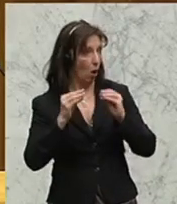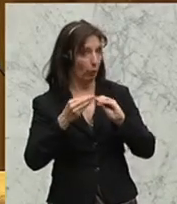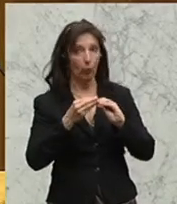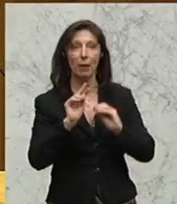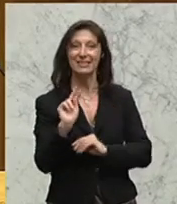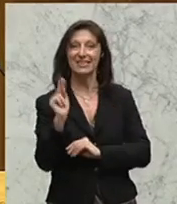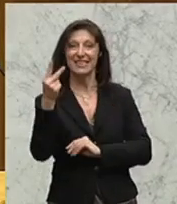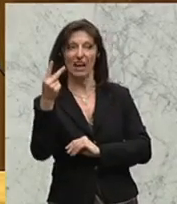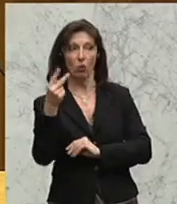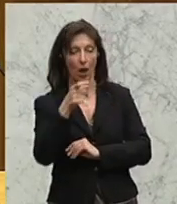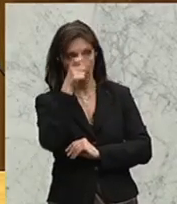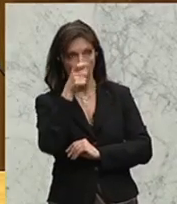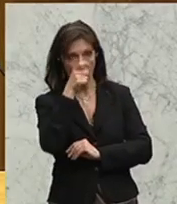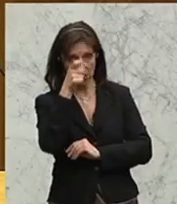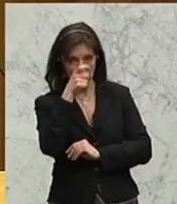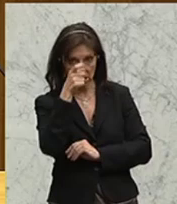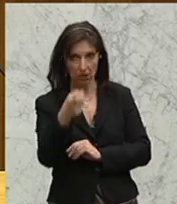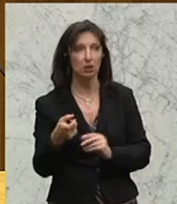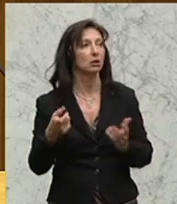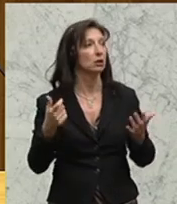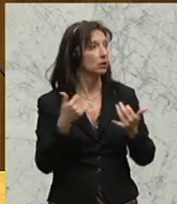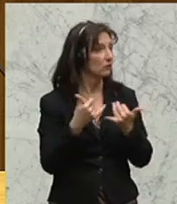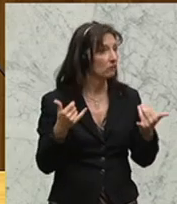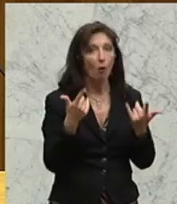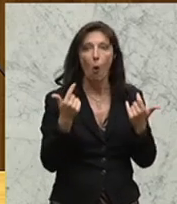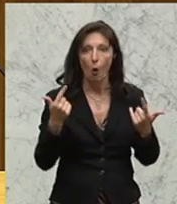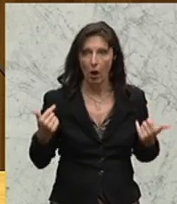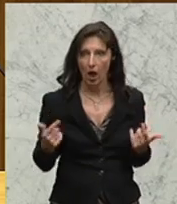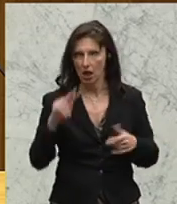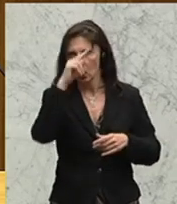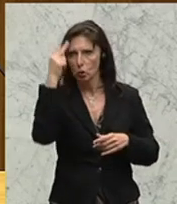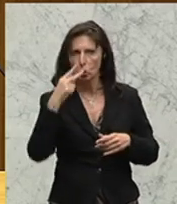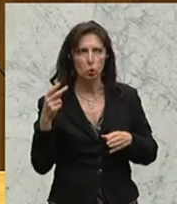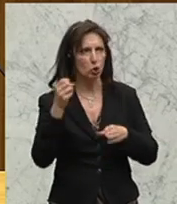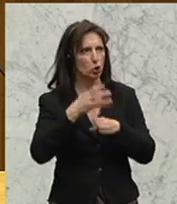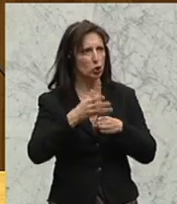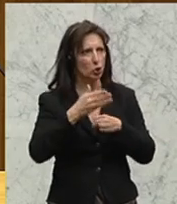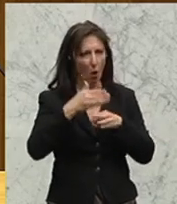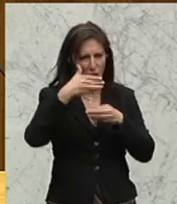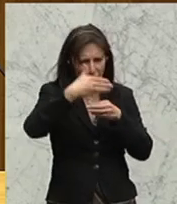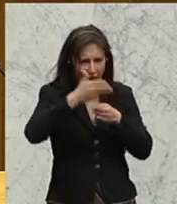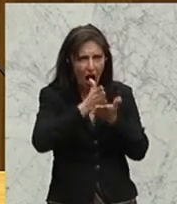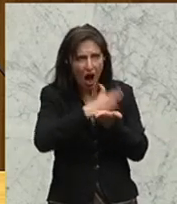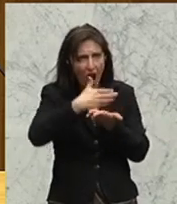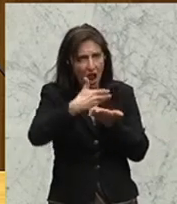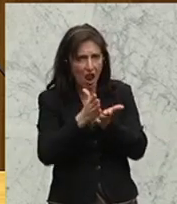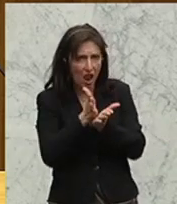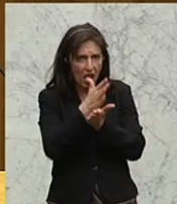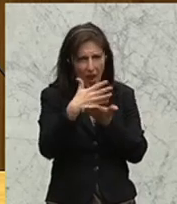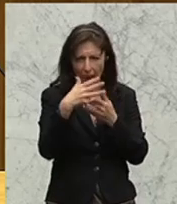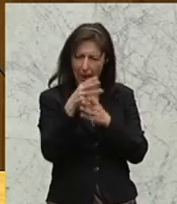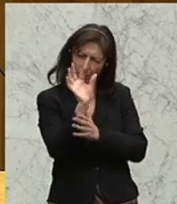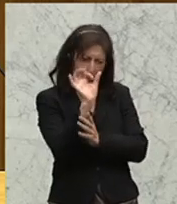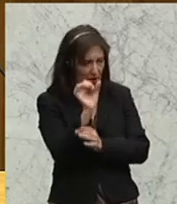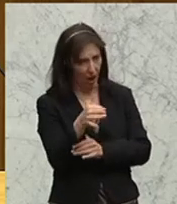sekundären Mikroplastik, nämlich dass durch Abrieb oder Zerstückelung von Kunststoffteilen eben auch sehr kleine Plastikteilchen,